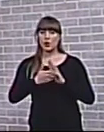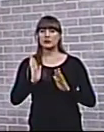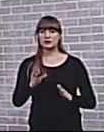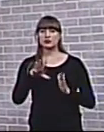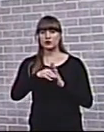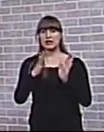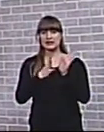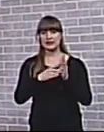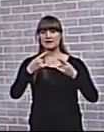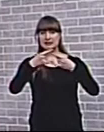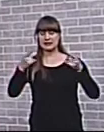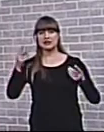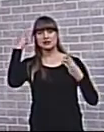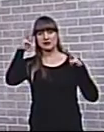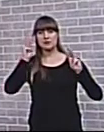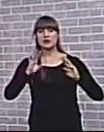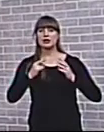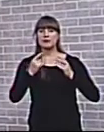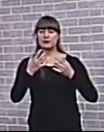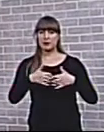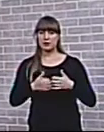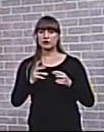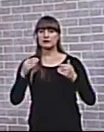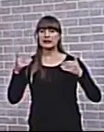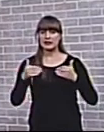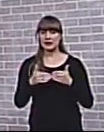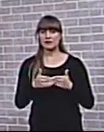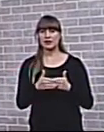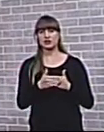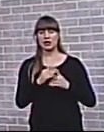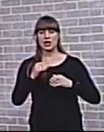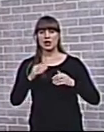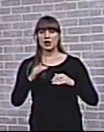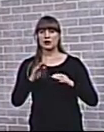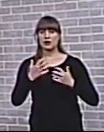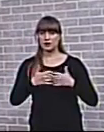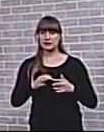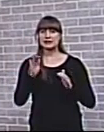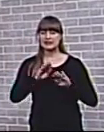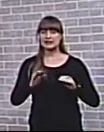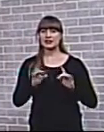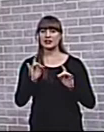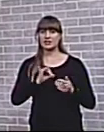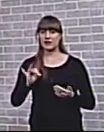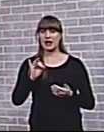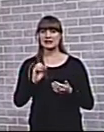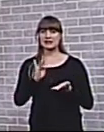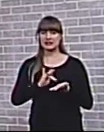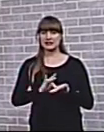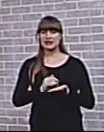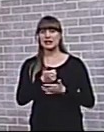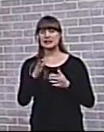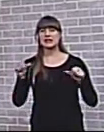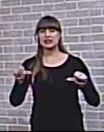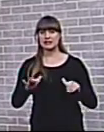кинозалов, современным оборудованием и новейшие лазерные проекции. Большой детский развлекательный центр, несколько ресторанов различной тематики